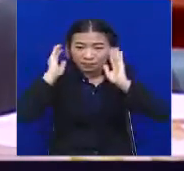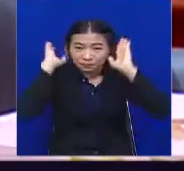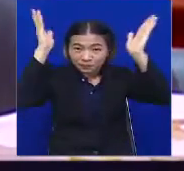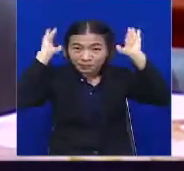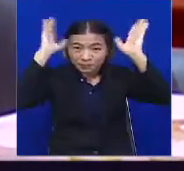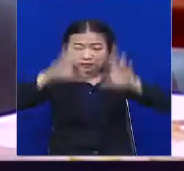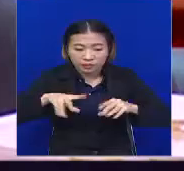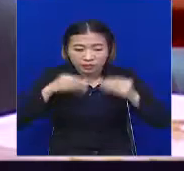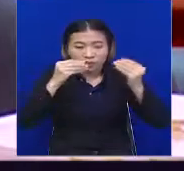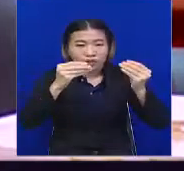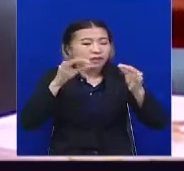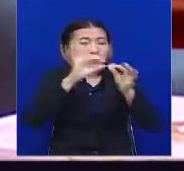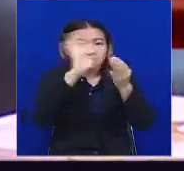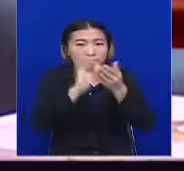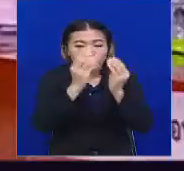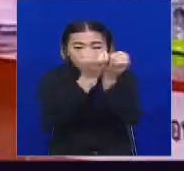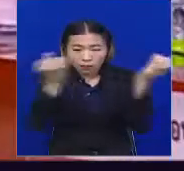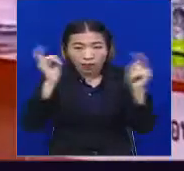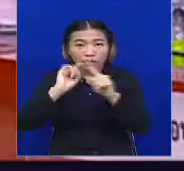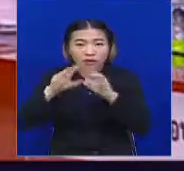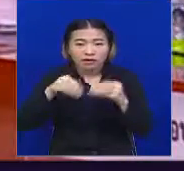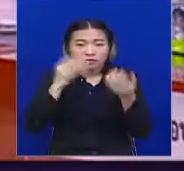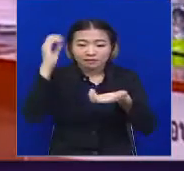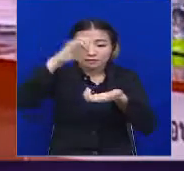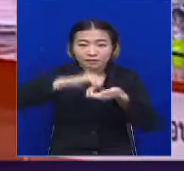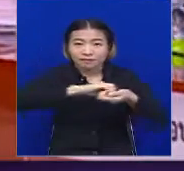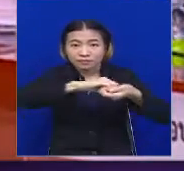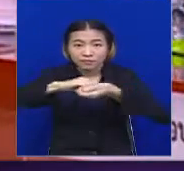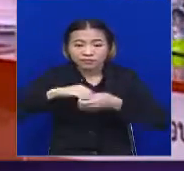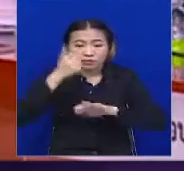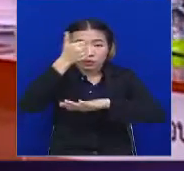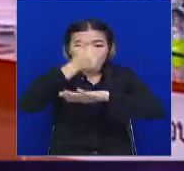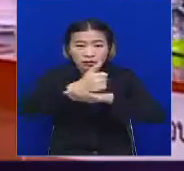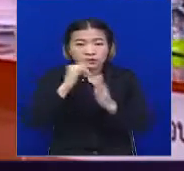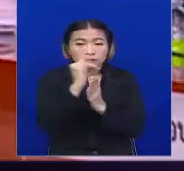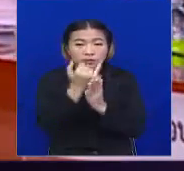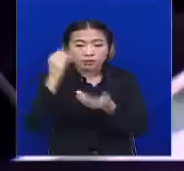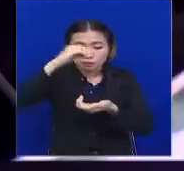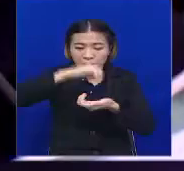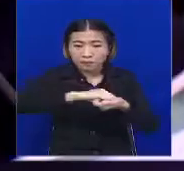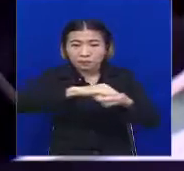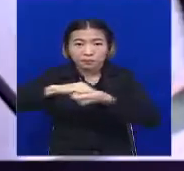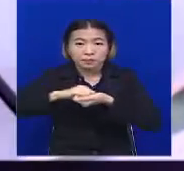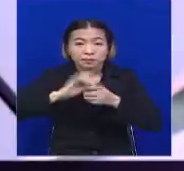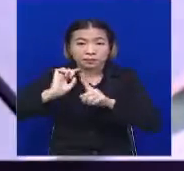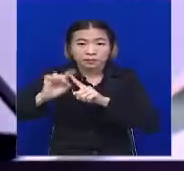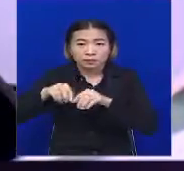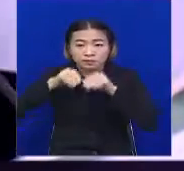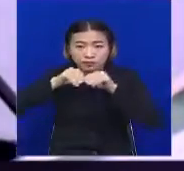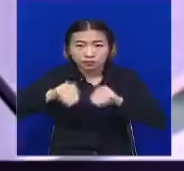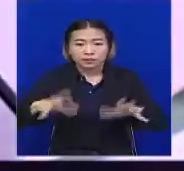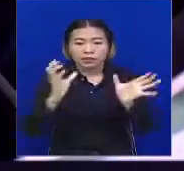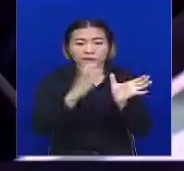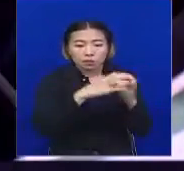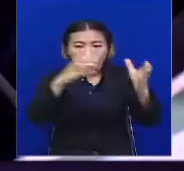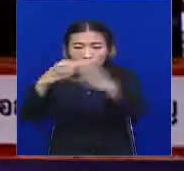รมนูญโดยเบื้องต้นได้ประสานเพื่อขอความร่วมมือจากผู้ว่าราชการจังหวัดนอกจากนี้ยังจัดให้มีการสื่อสารเฉพาะกลุ่ม